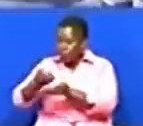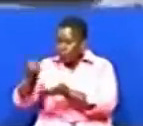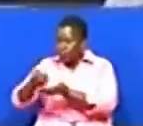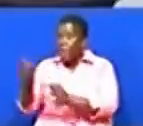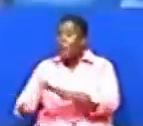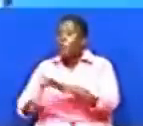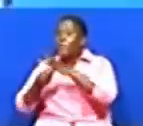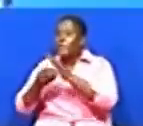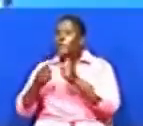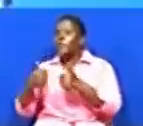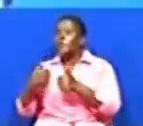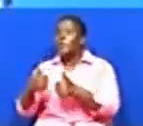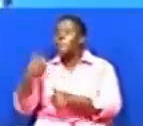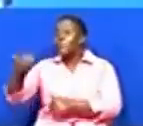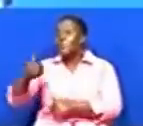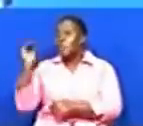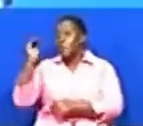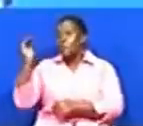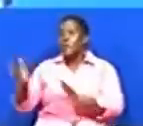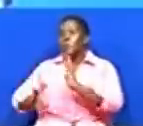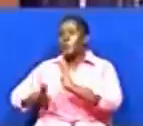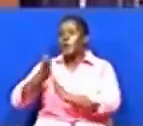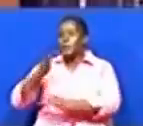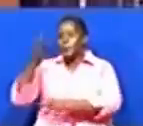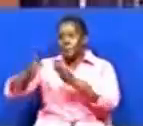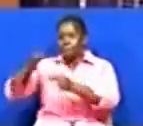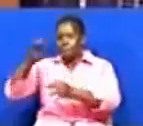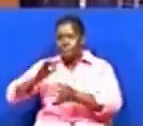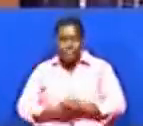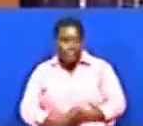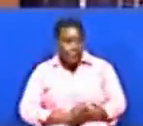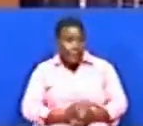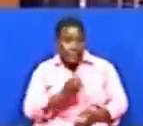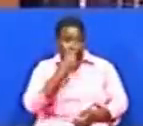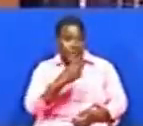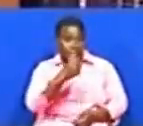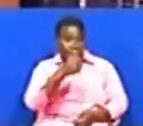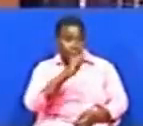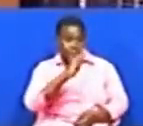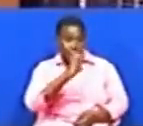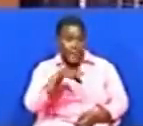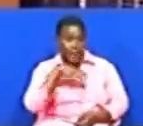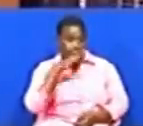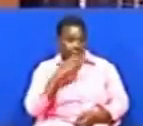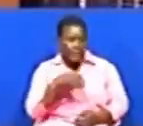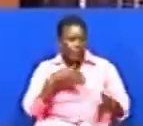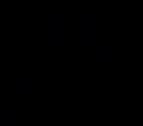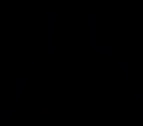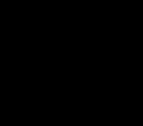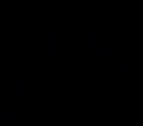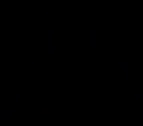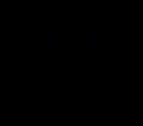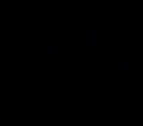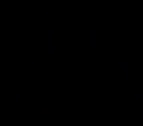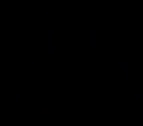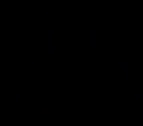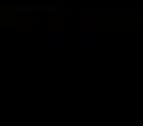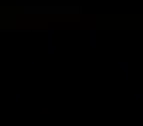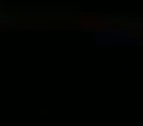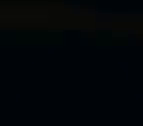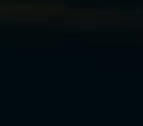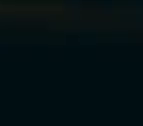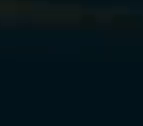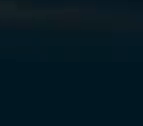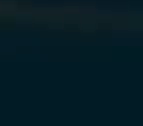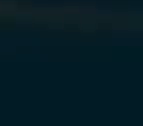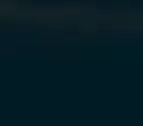kuanza kutumika mwezi Januari mwakani. Naam, mtazamaji wa TBC ya Ridhio, na mpaka hapa ndio tuna make your